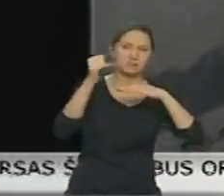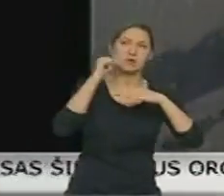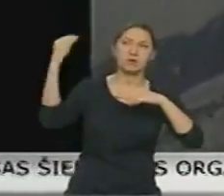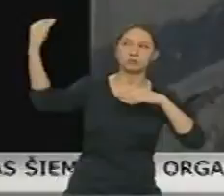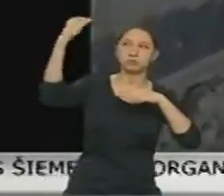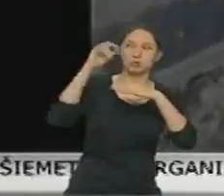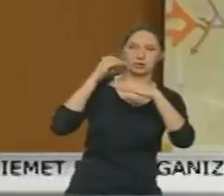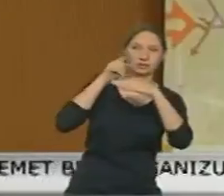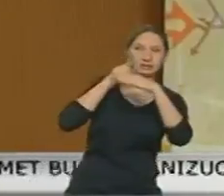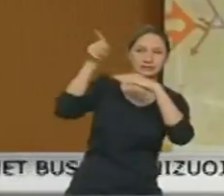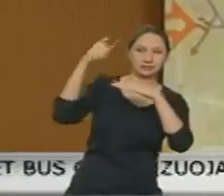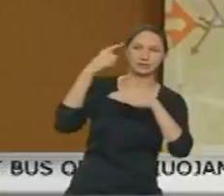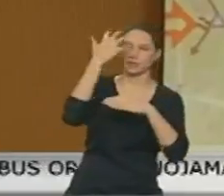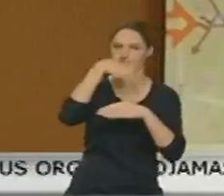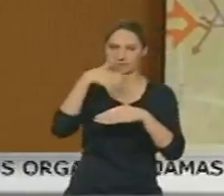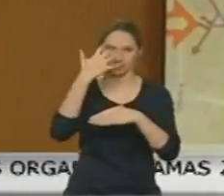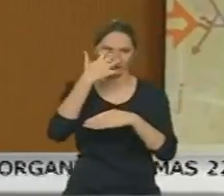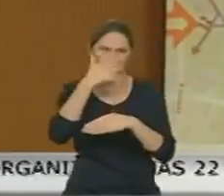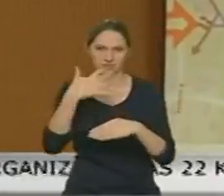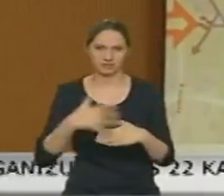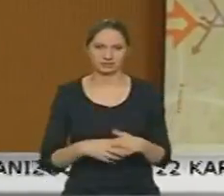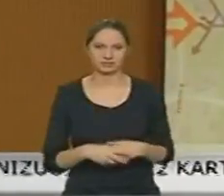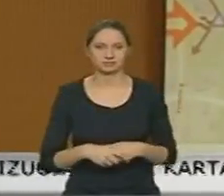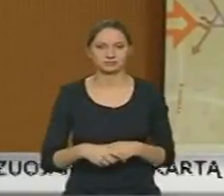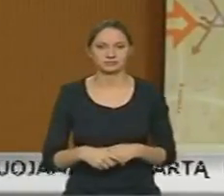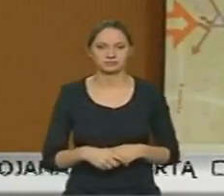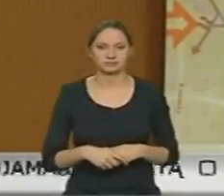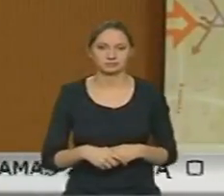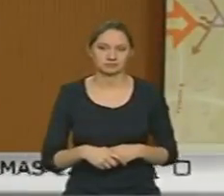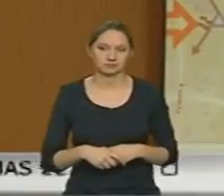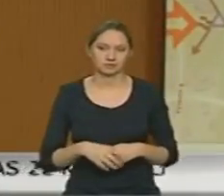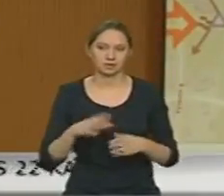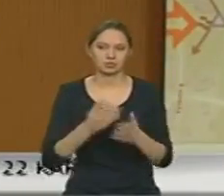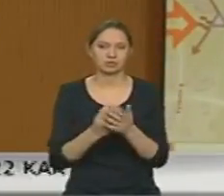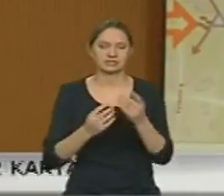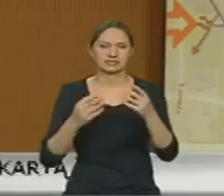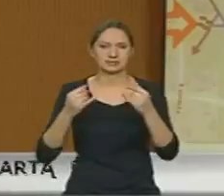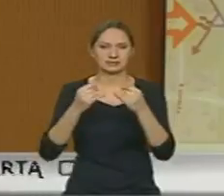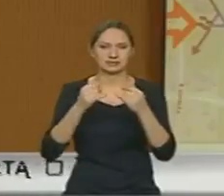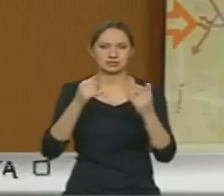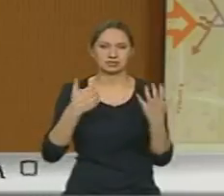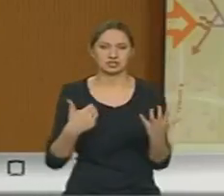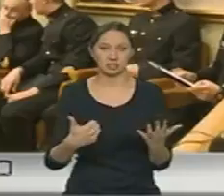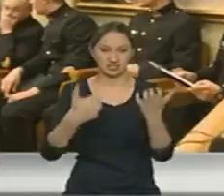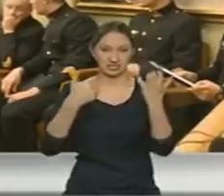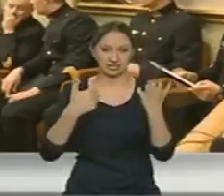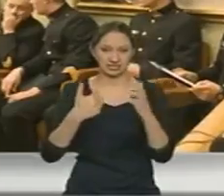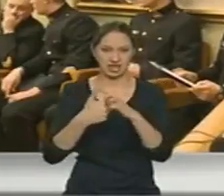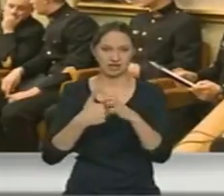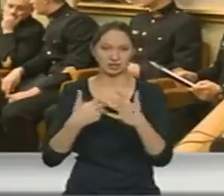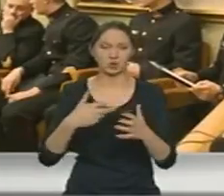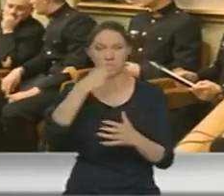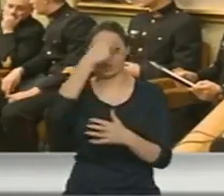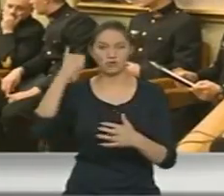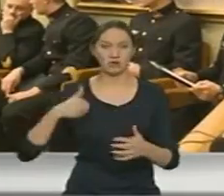pilotus. Taip pat išorinis rūmų perimetras bus apjuostas spygliuota viela. Šeštąjį kartą Seime Lietuvos karo